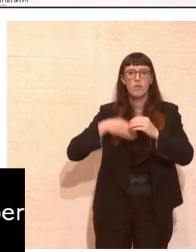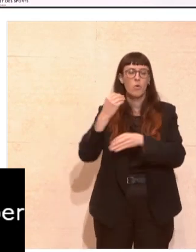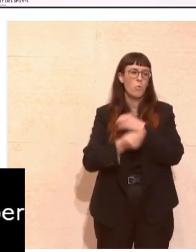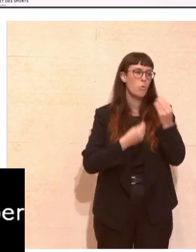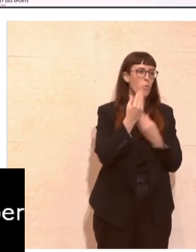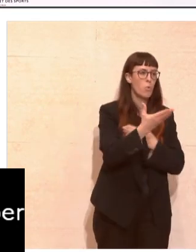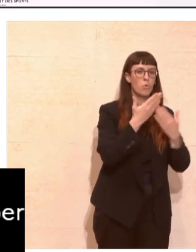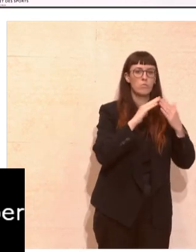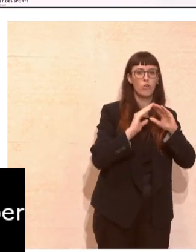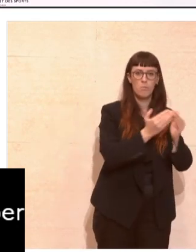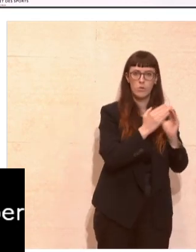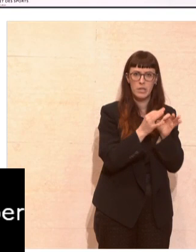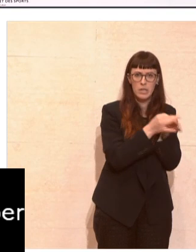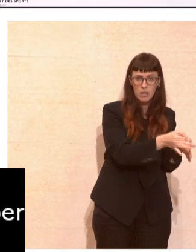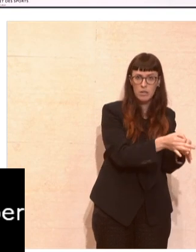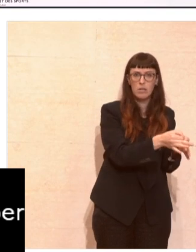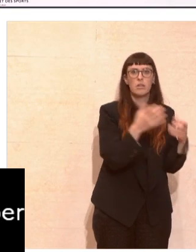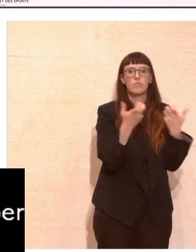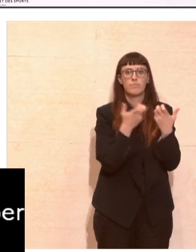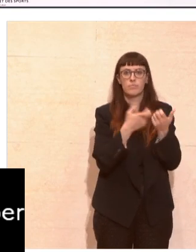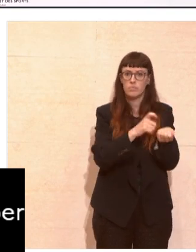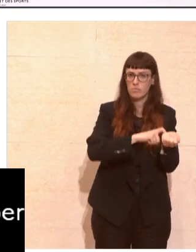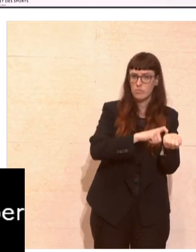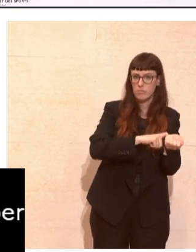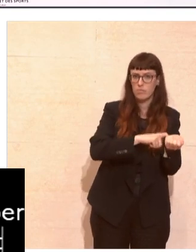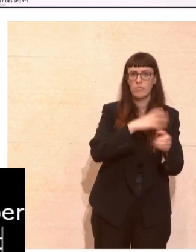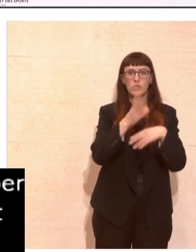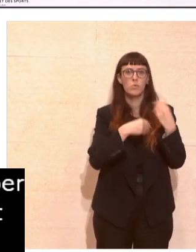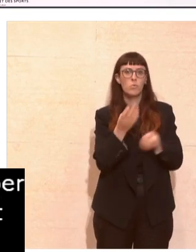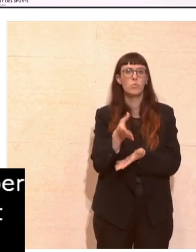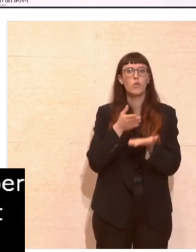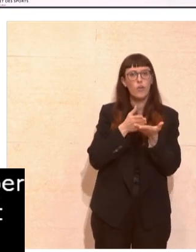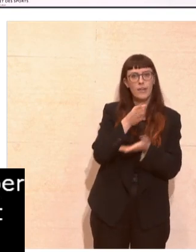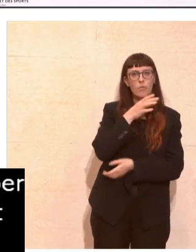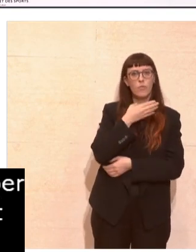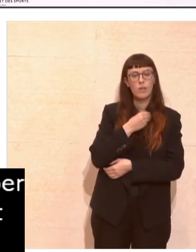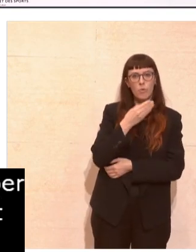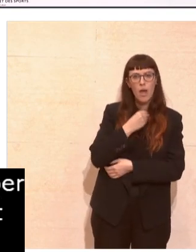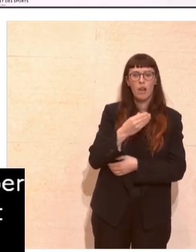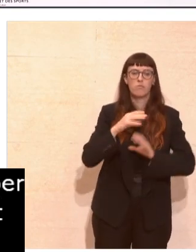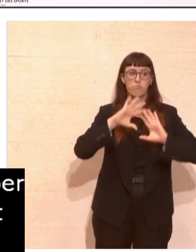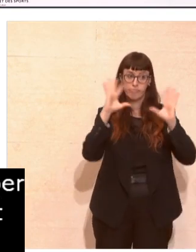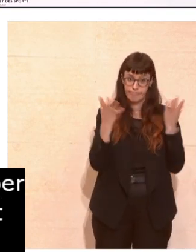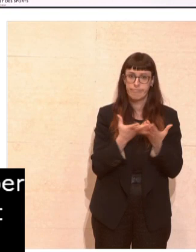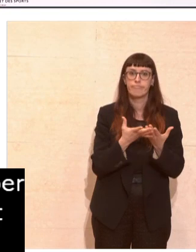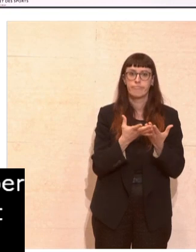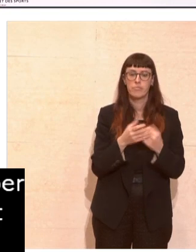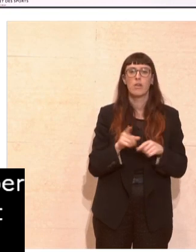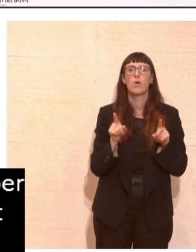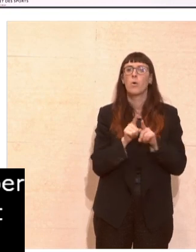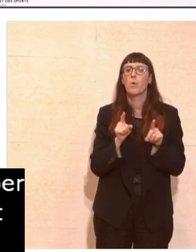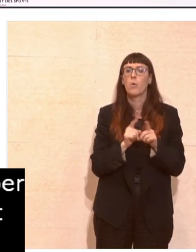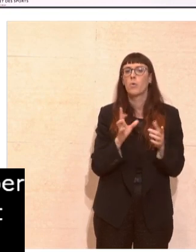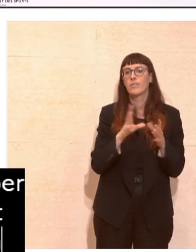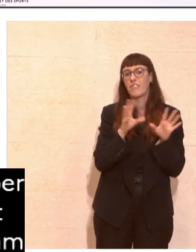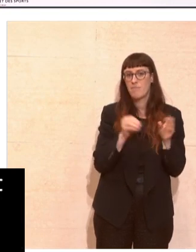minorités, les minorités ethniques, d'orientation sexuelle, etc. Ça permet d'être en contact avec la famille éloignée, mais également de